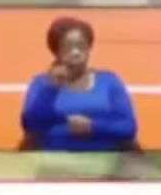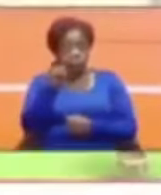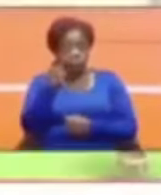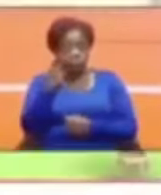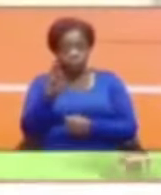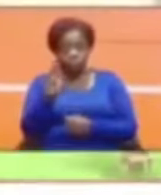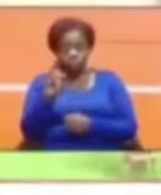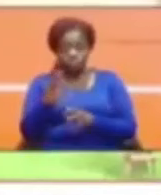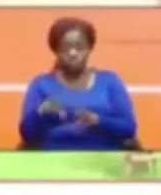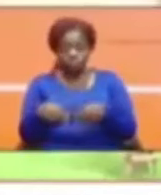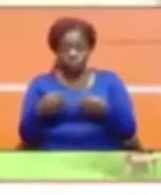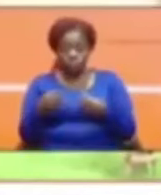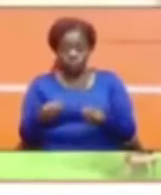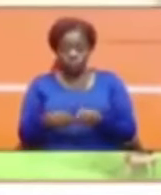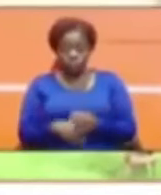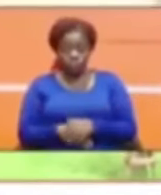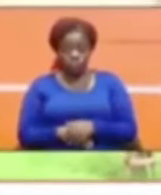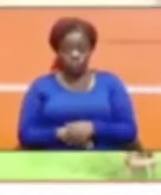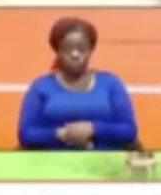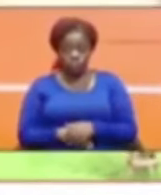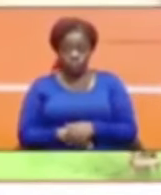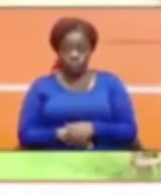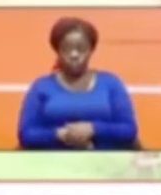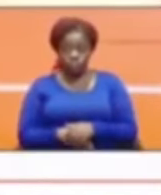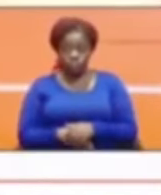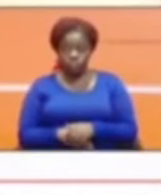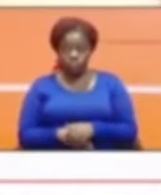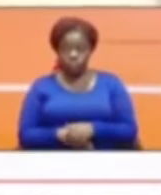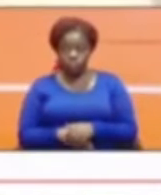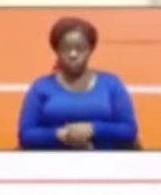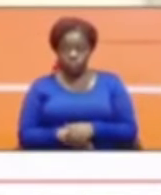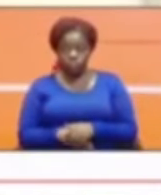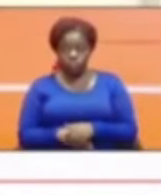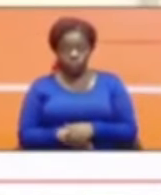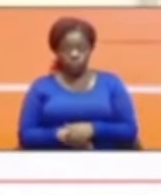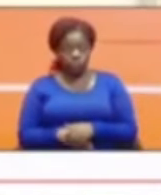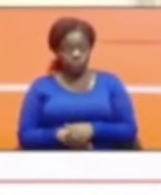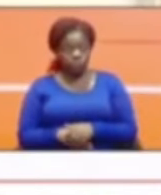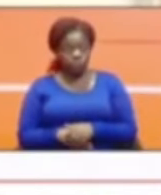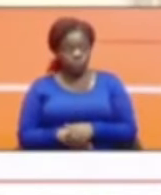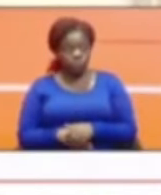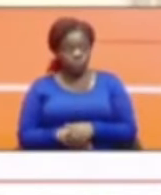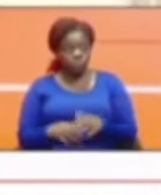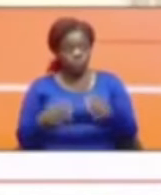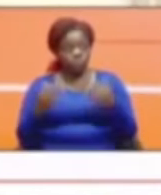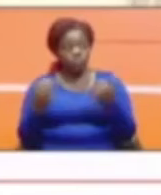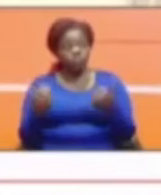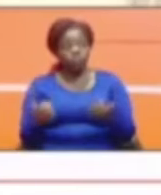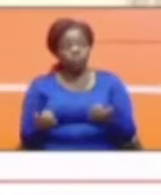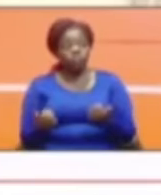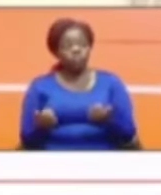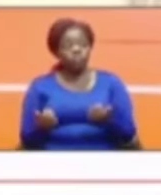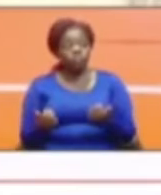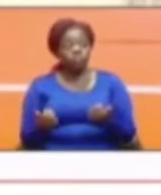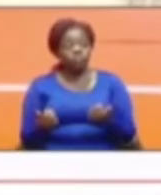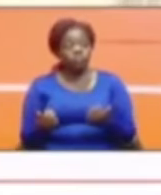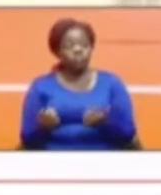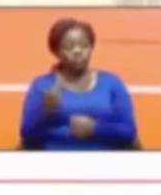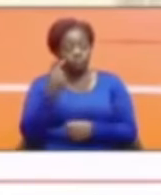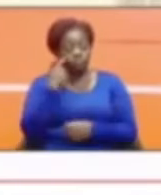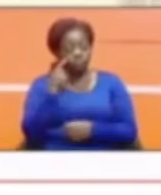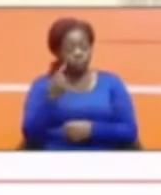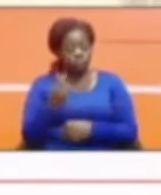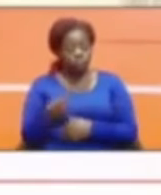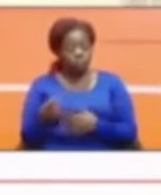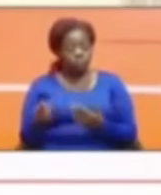liyamulekera mukadde wa malo okufa bano baddira abapangisa abamu ne babagobamu ne